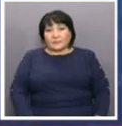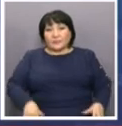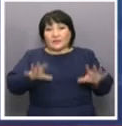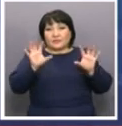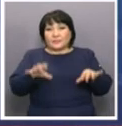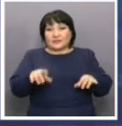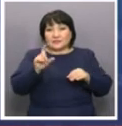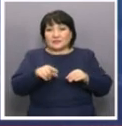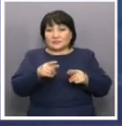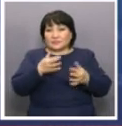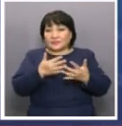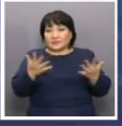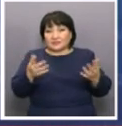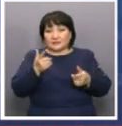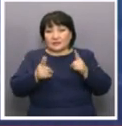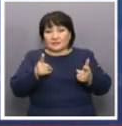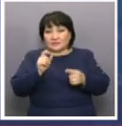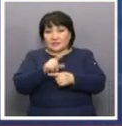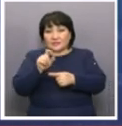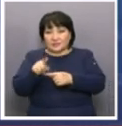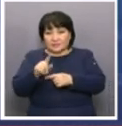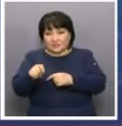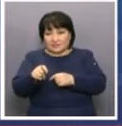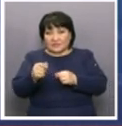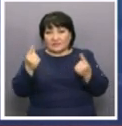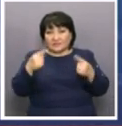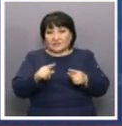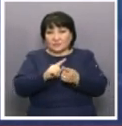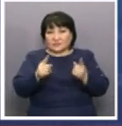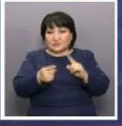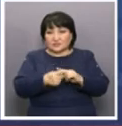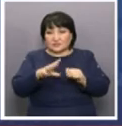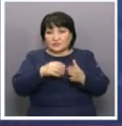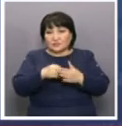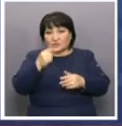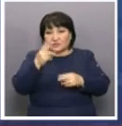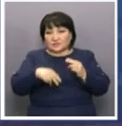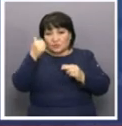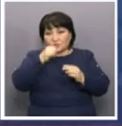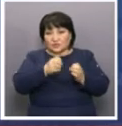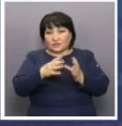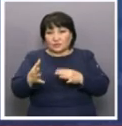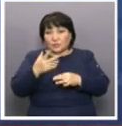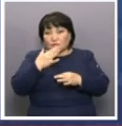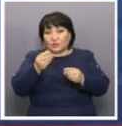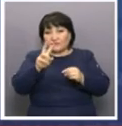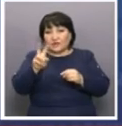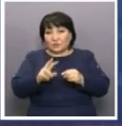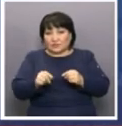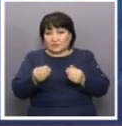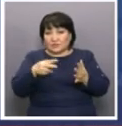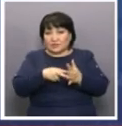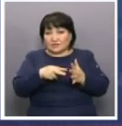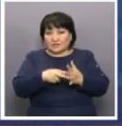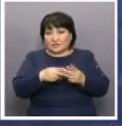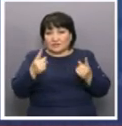Президент бірқатар нақты тапсырмалар берді. Атап айтқанда, инфляция үдерістерін жыл аяғына дейін тұрақтандыру, ұлттық валютаның айырбас бағамының күрт ауытқуына жол